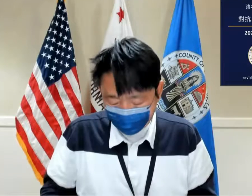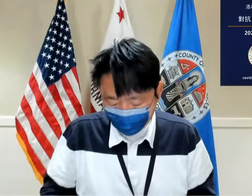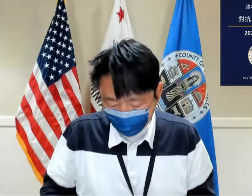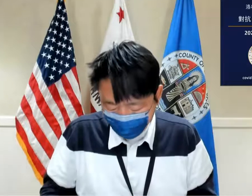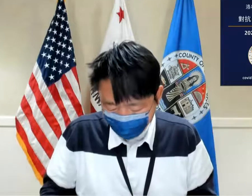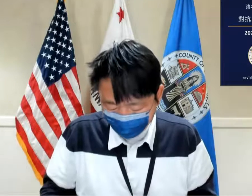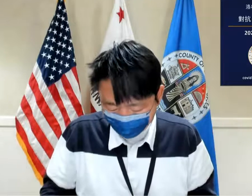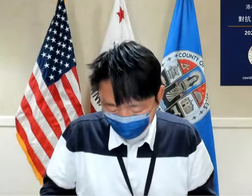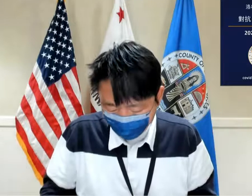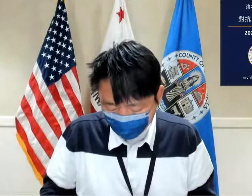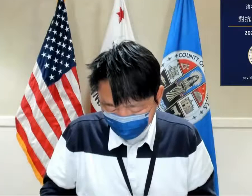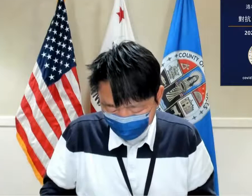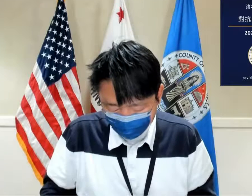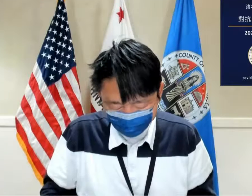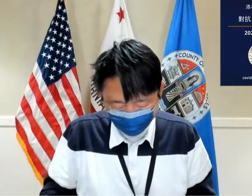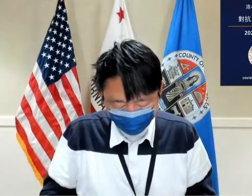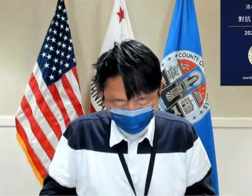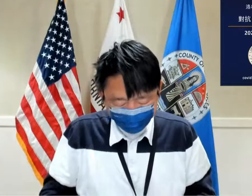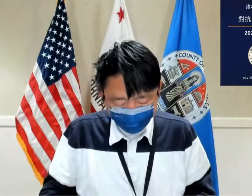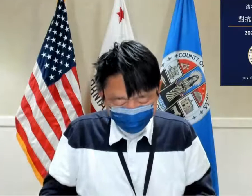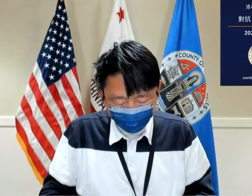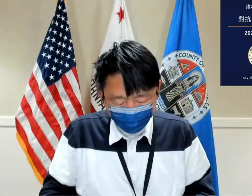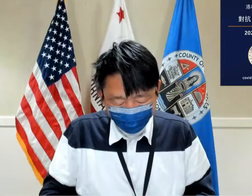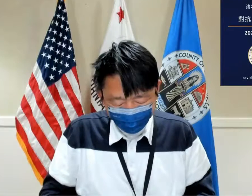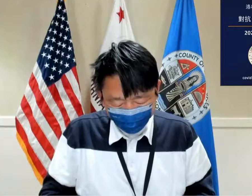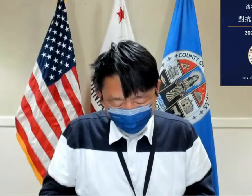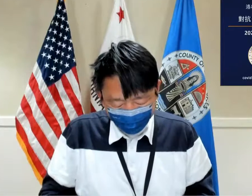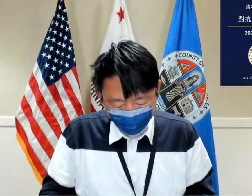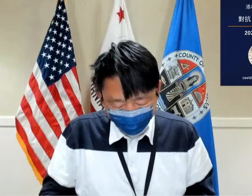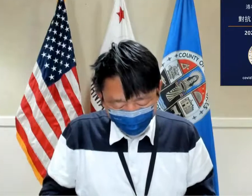取一切可以采取的防御措施。